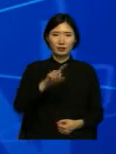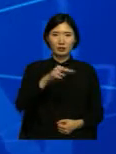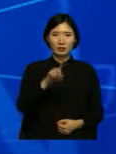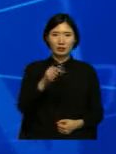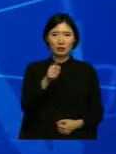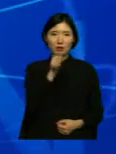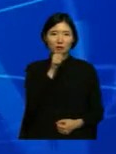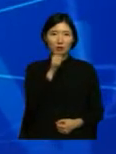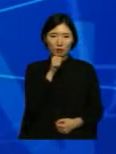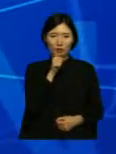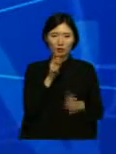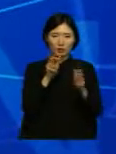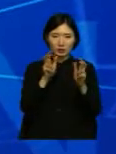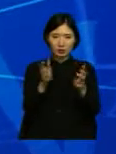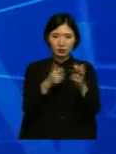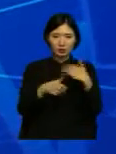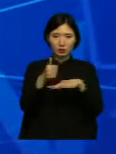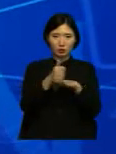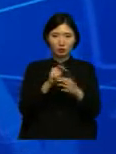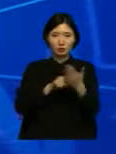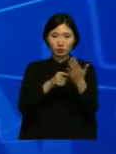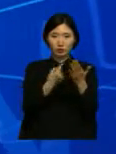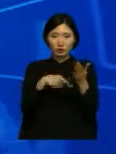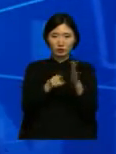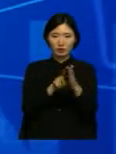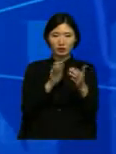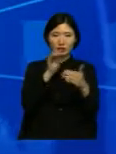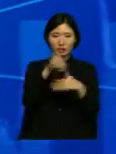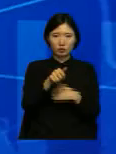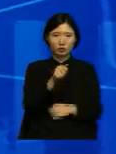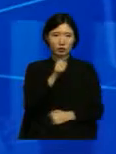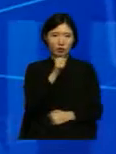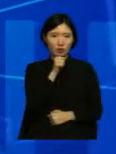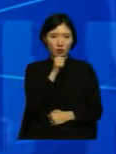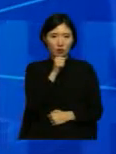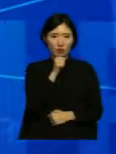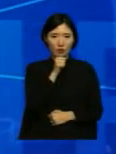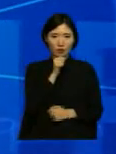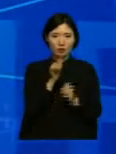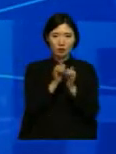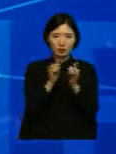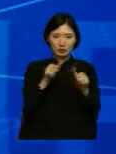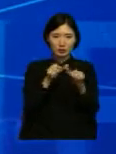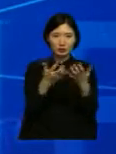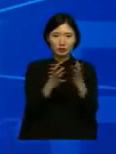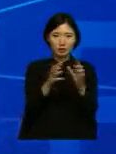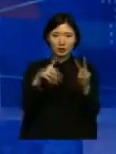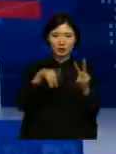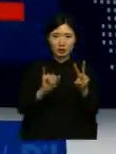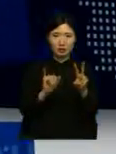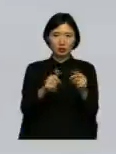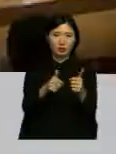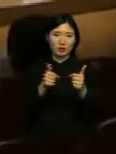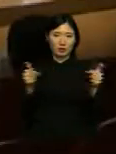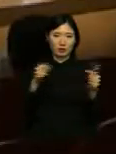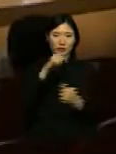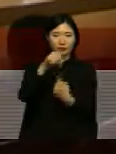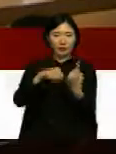장단콩 웨빙마루 사업의 성공적인 추진을 위해 파주 장단콩 웨빙마루 시민자문단 2기가 확대